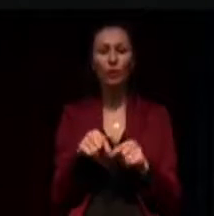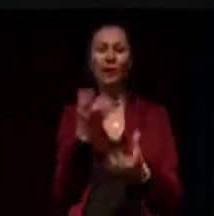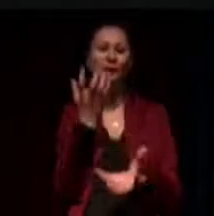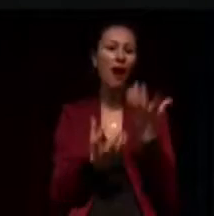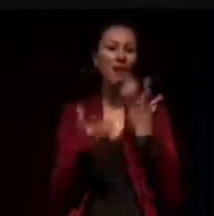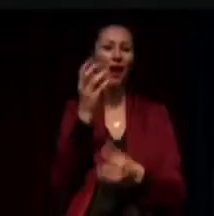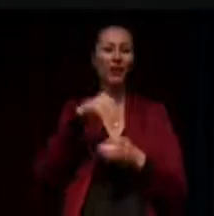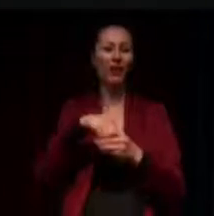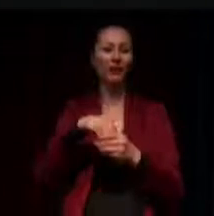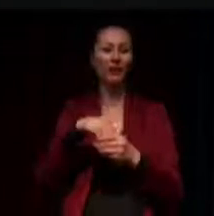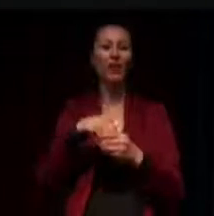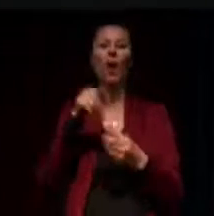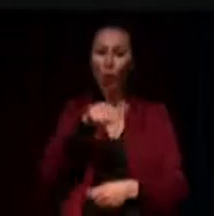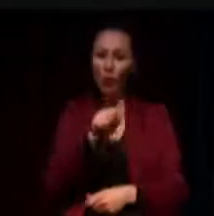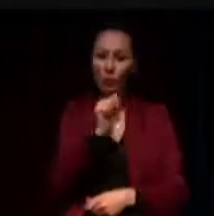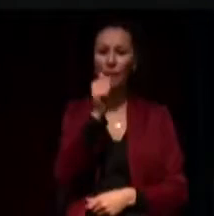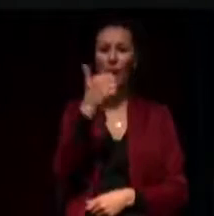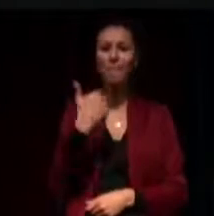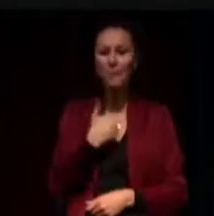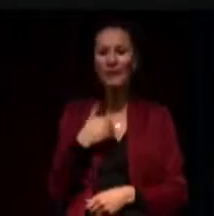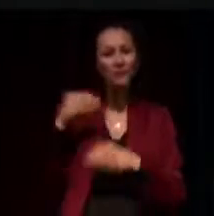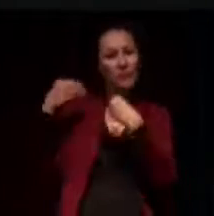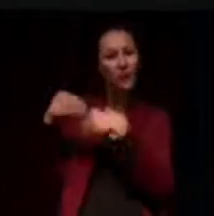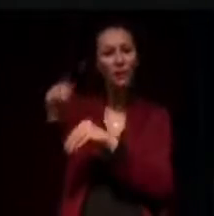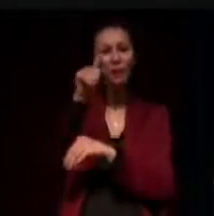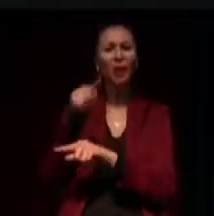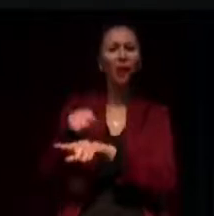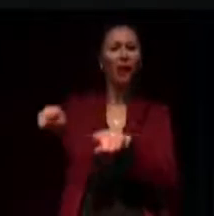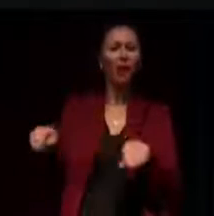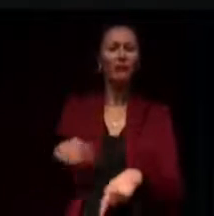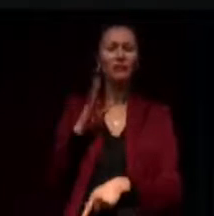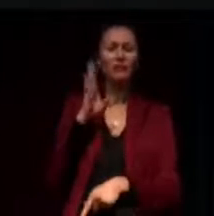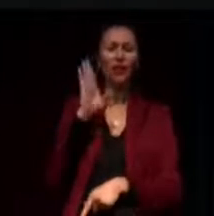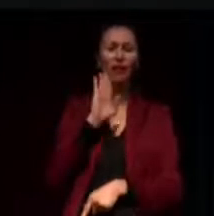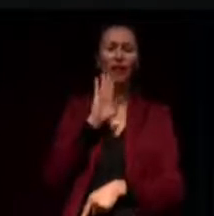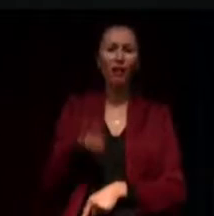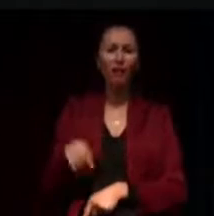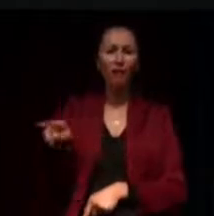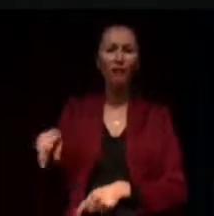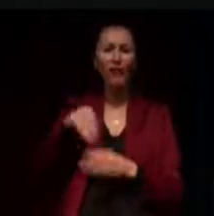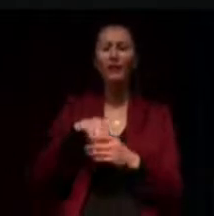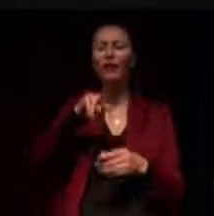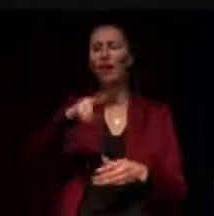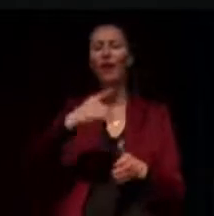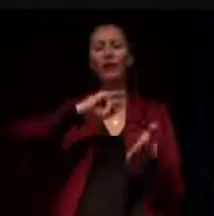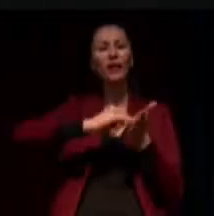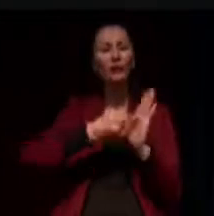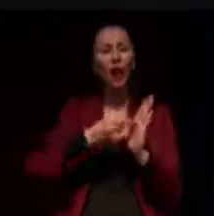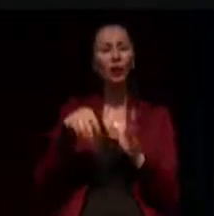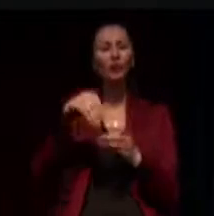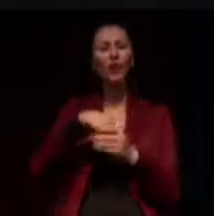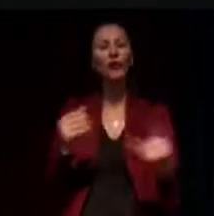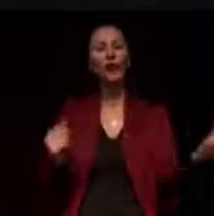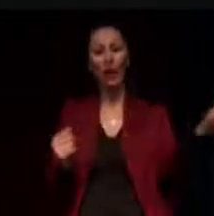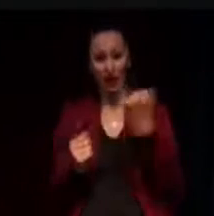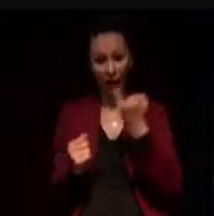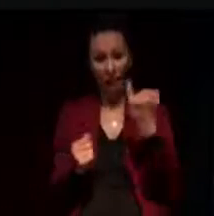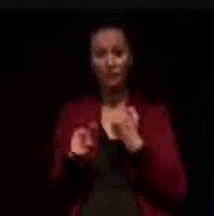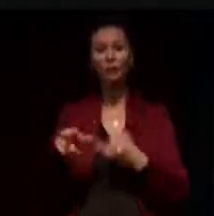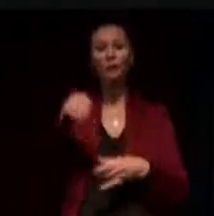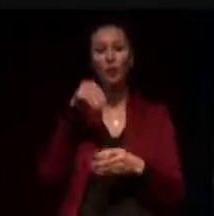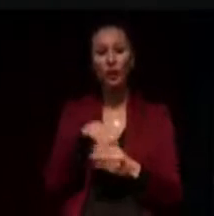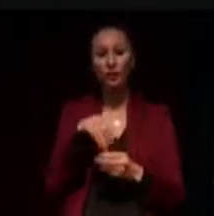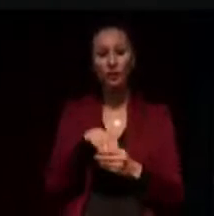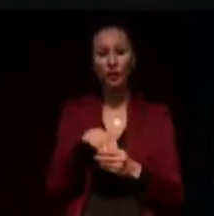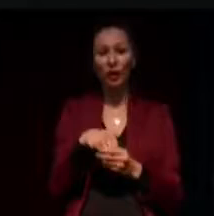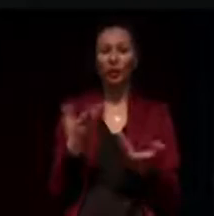Kaynak yaratmak için yapıyorsunuz. E o zaman bizim sattığımız bir tane arsanın ya da başka bir yaptığımız bir tasarrufun eleştirisiyle bu tenakuz